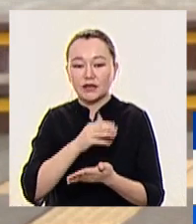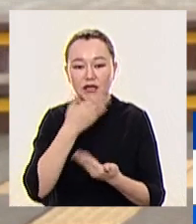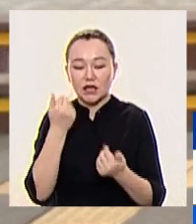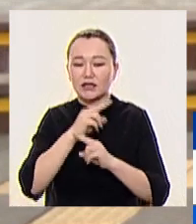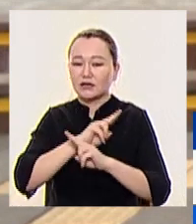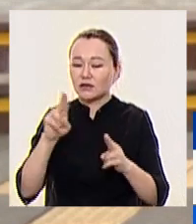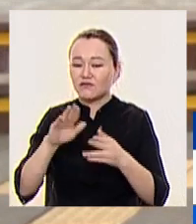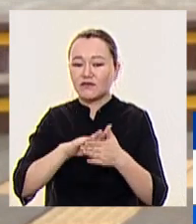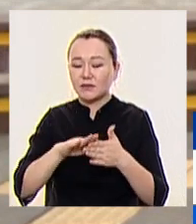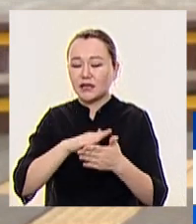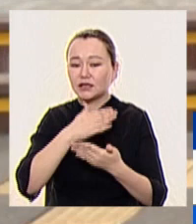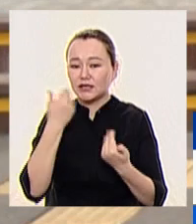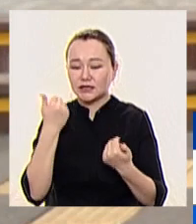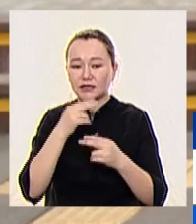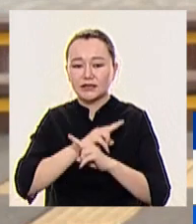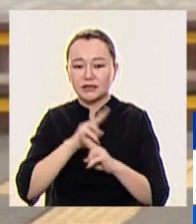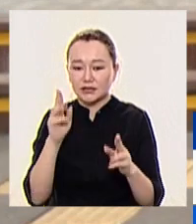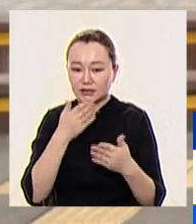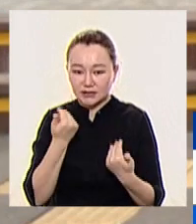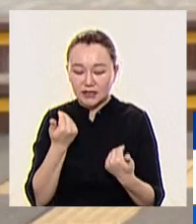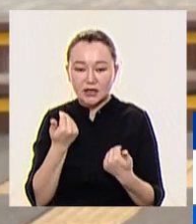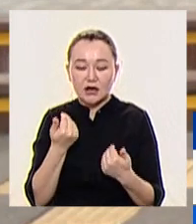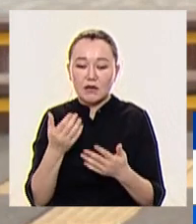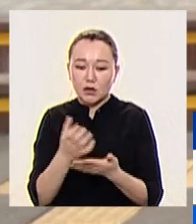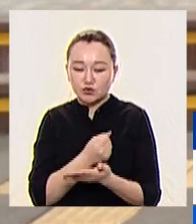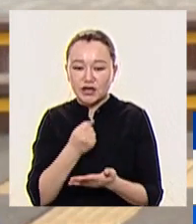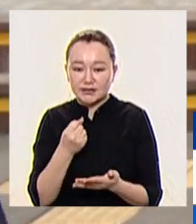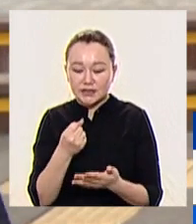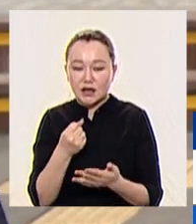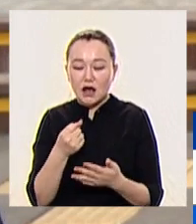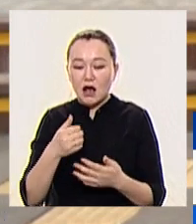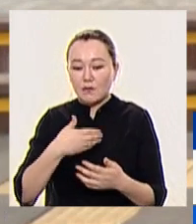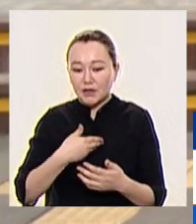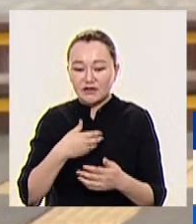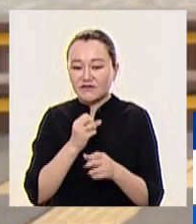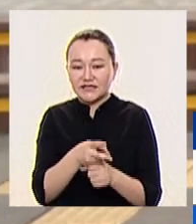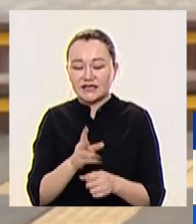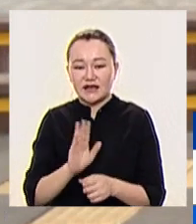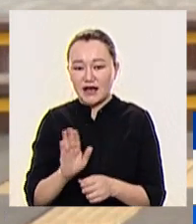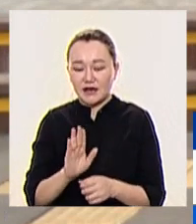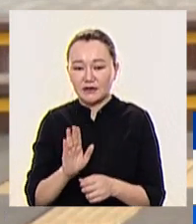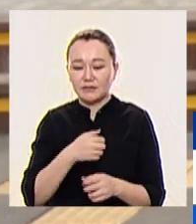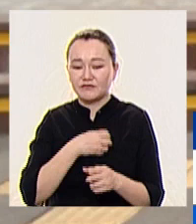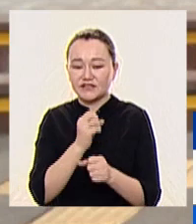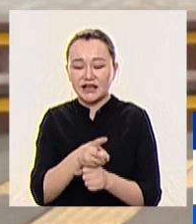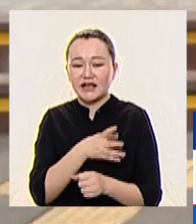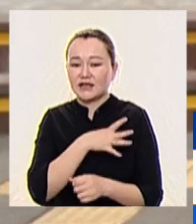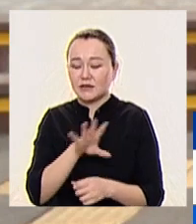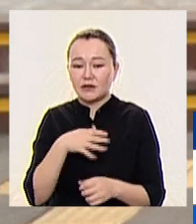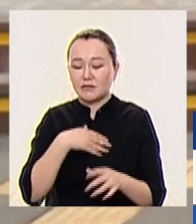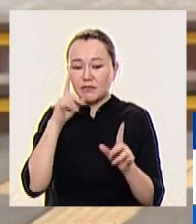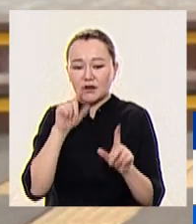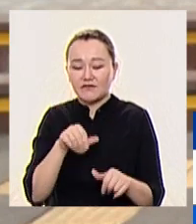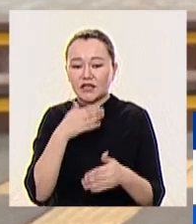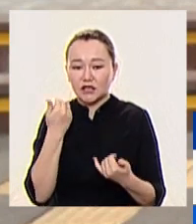никем, нигде. И получается, что мы не выселяем их, не выселяли даже. Мы не имеем